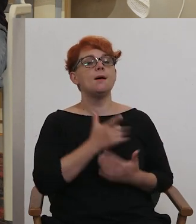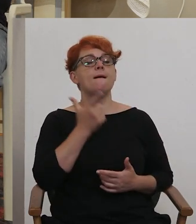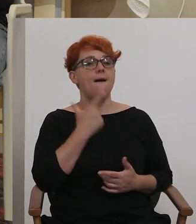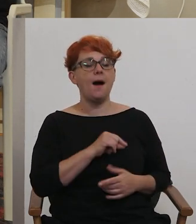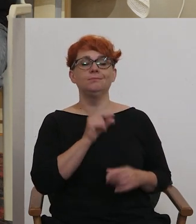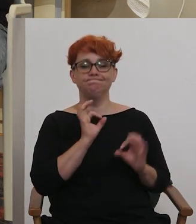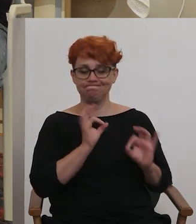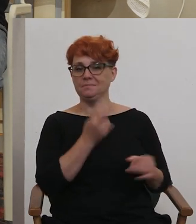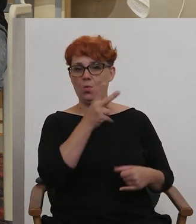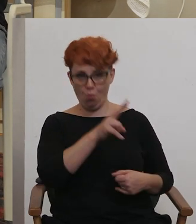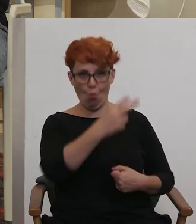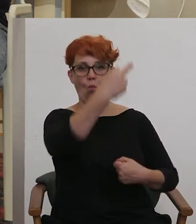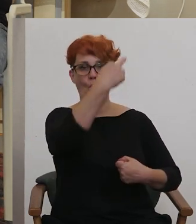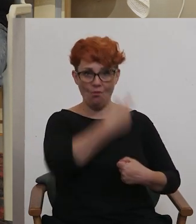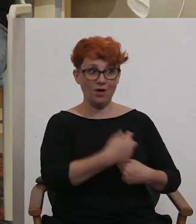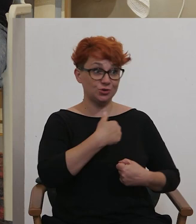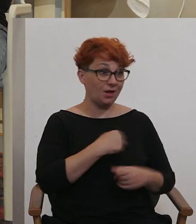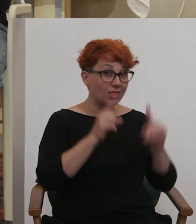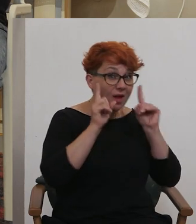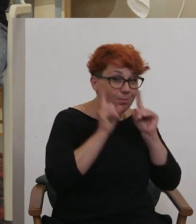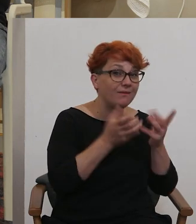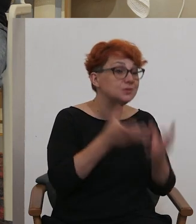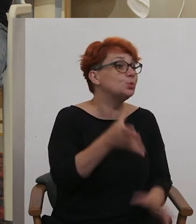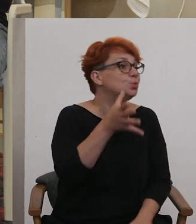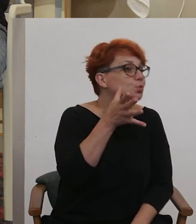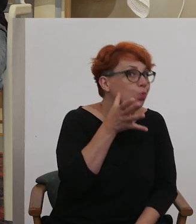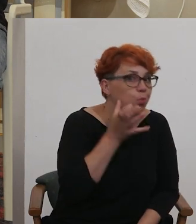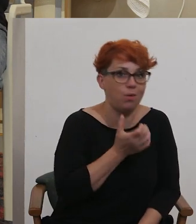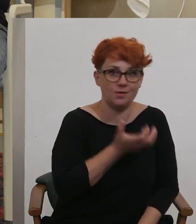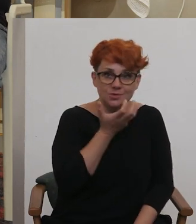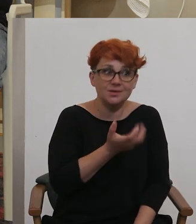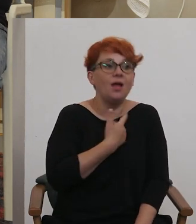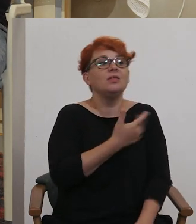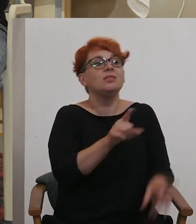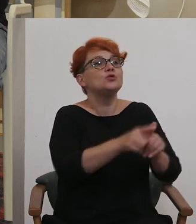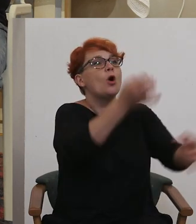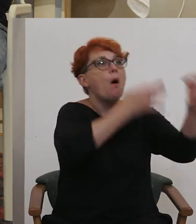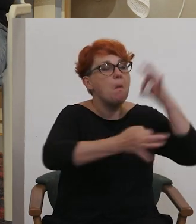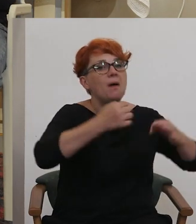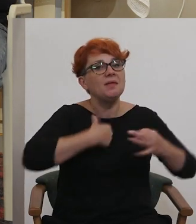mnie, że chcę ją słuchać i wyciągać wnioski,